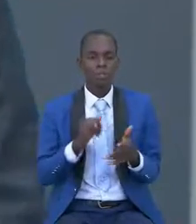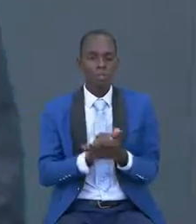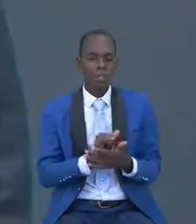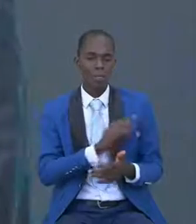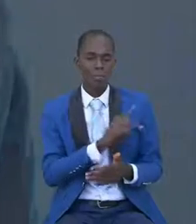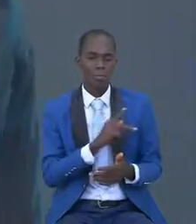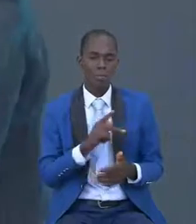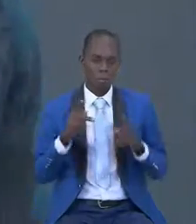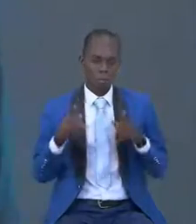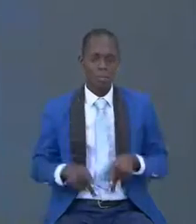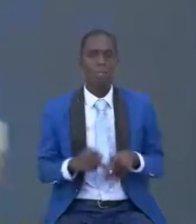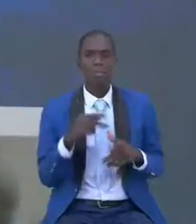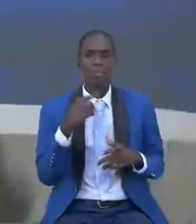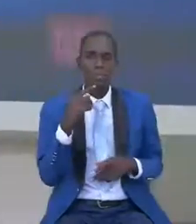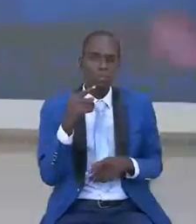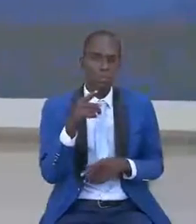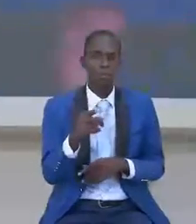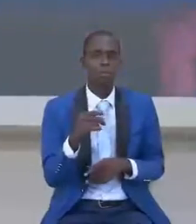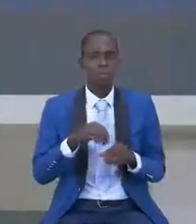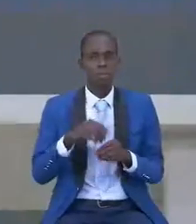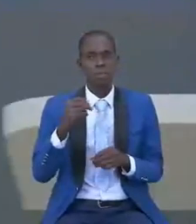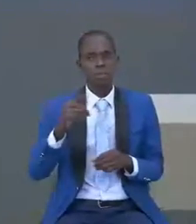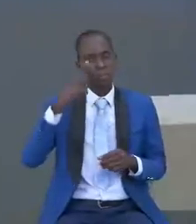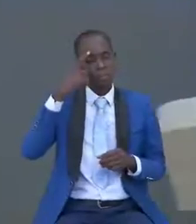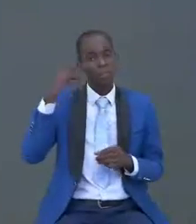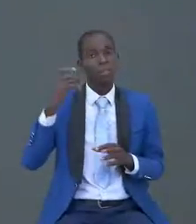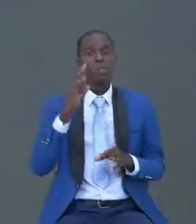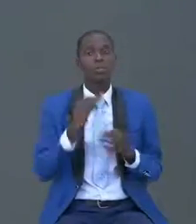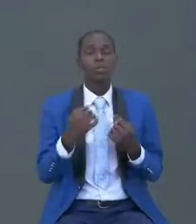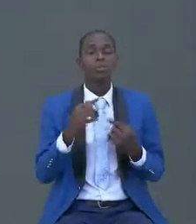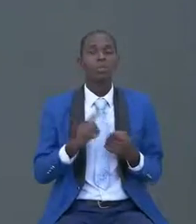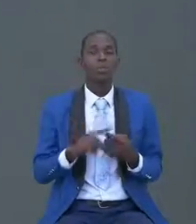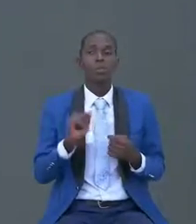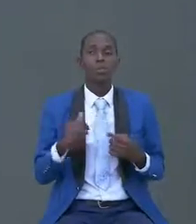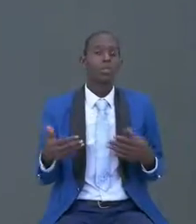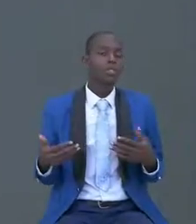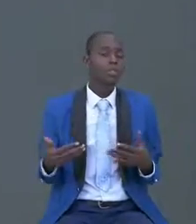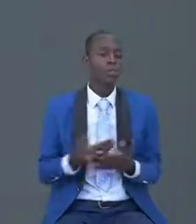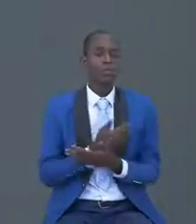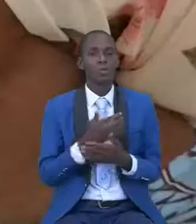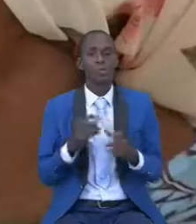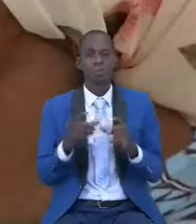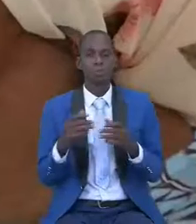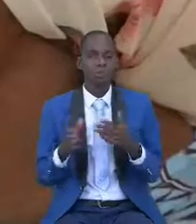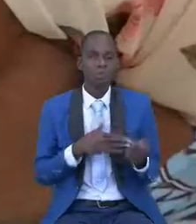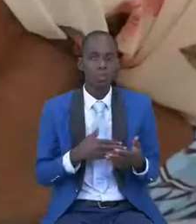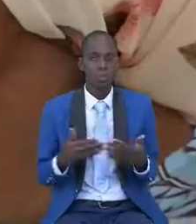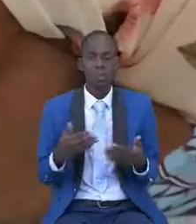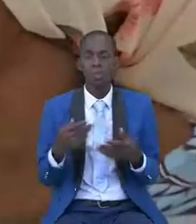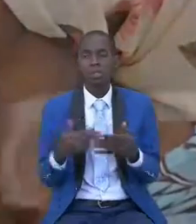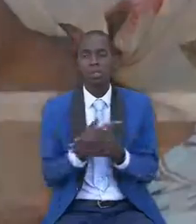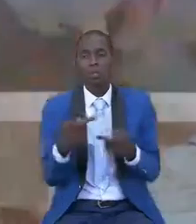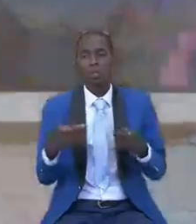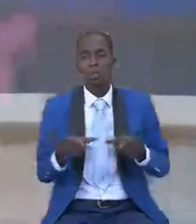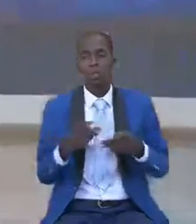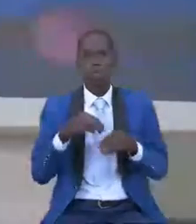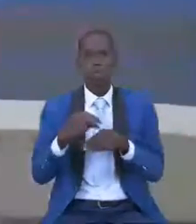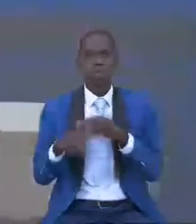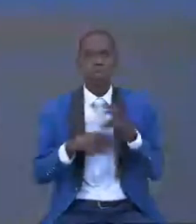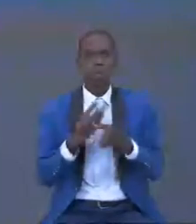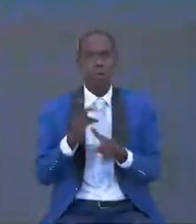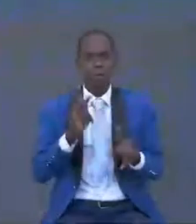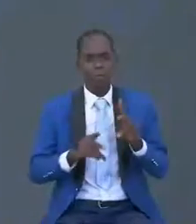dit dans le rêve. Si tu viens dans une nouvelle situation et dans une nouvelle localité dans le monde, et les gens de cette